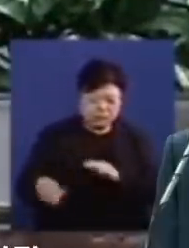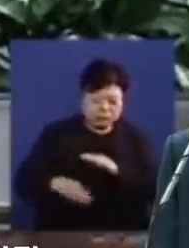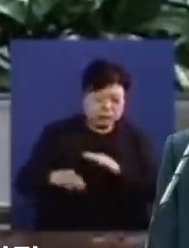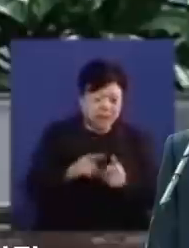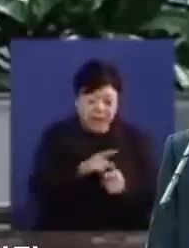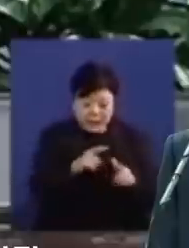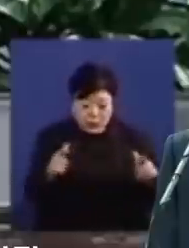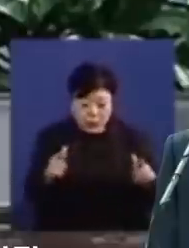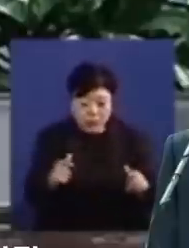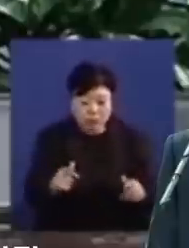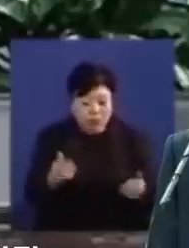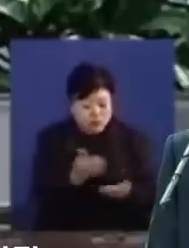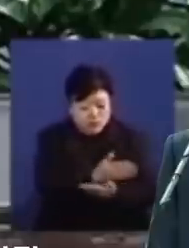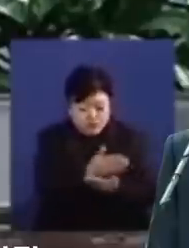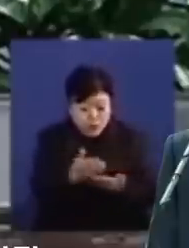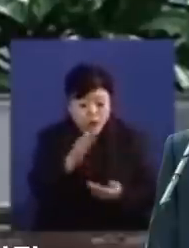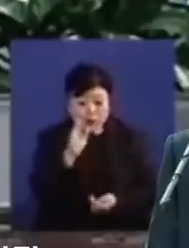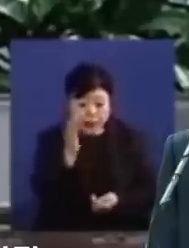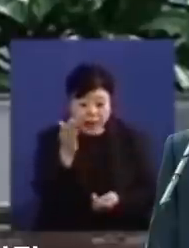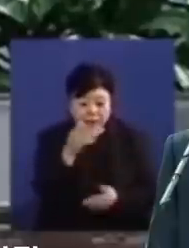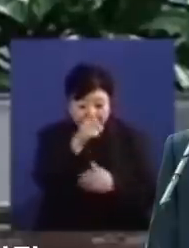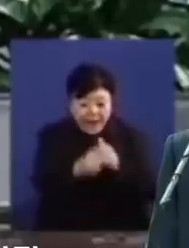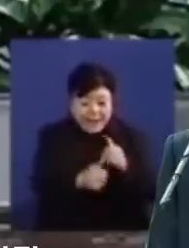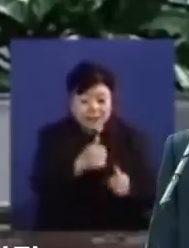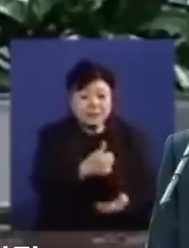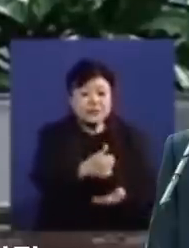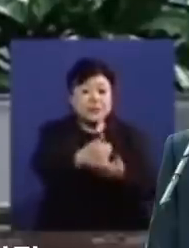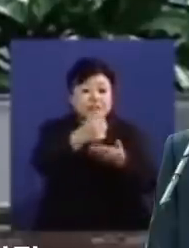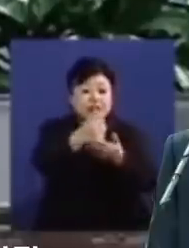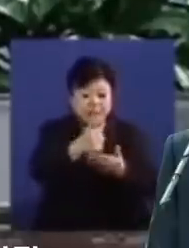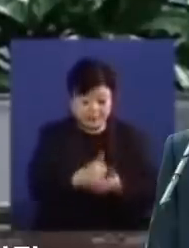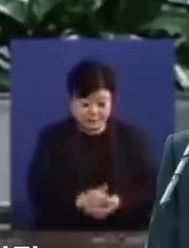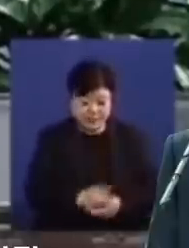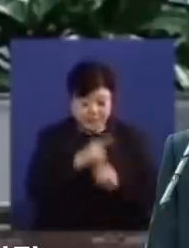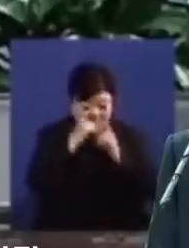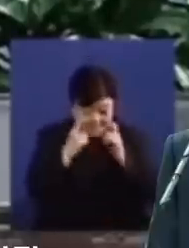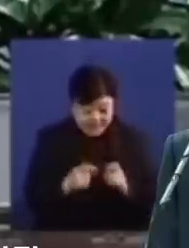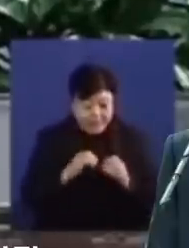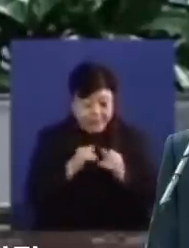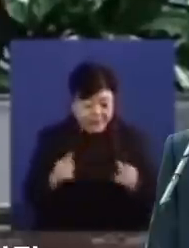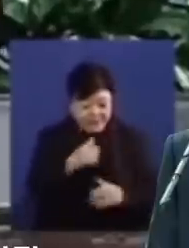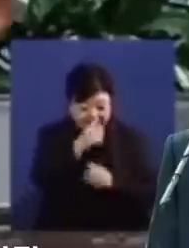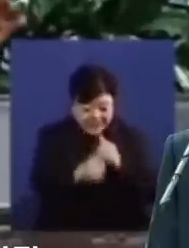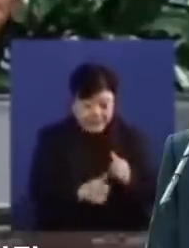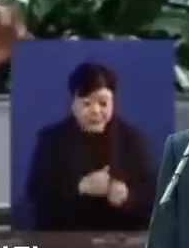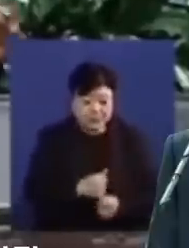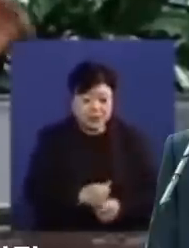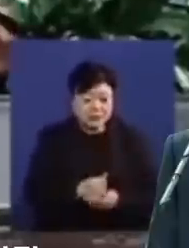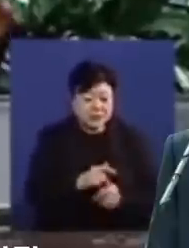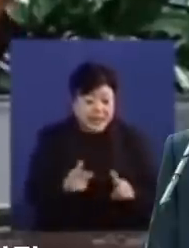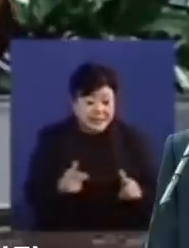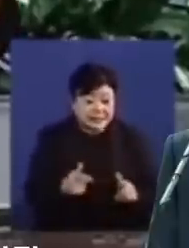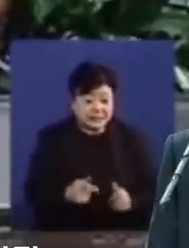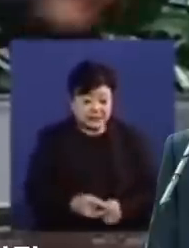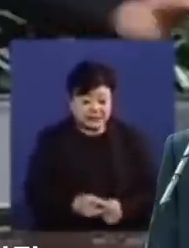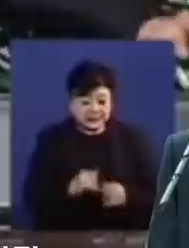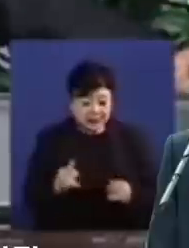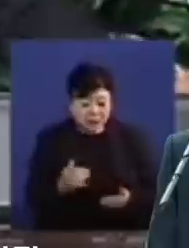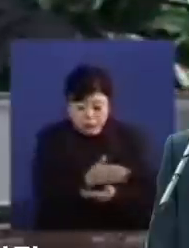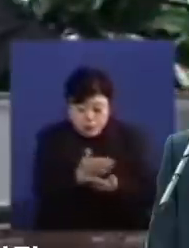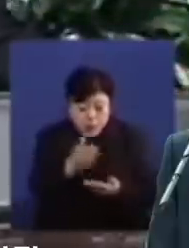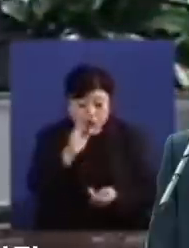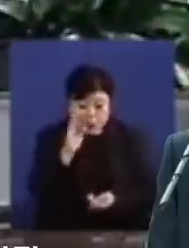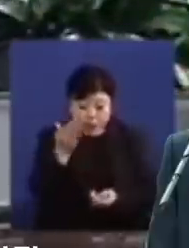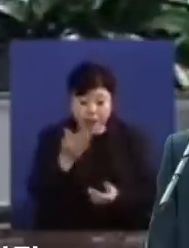섞여 있는 것이 아니고 분별이 된다. 하나님을 섬기는 개인과 백성, 하나님을 섬기지 않는 개인과 백성이 분별이